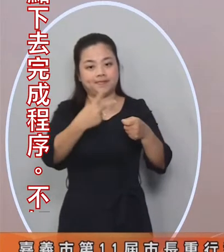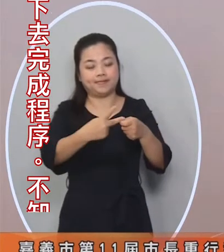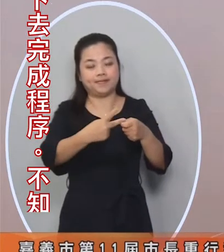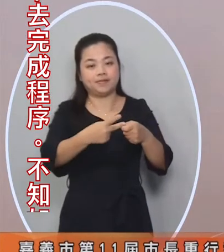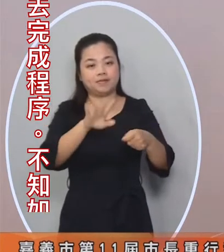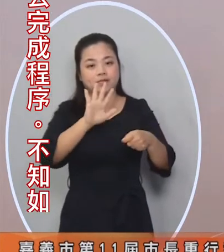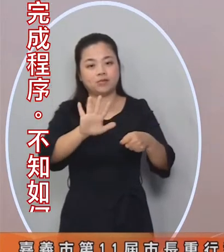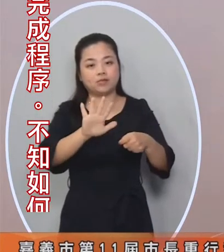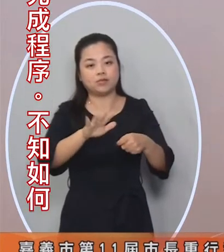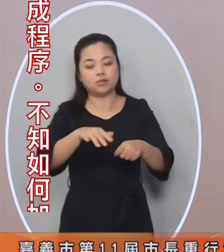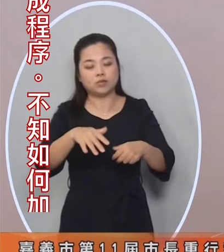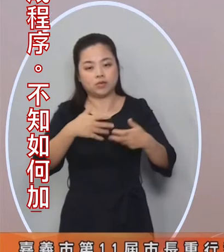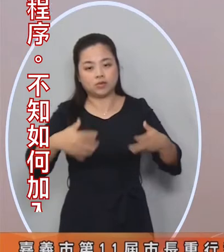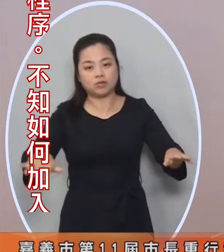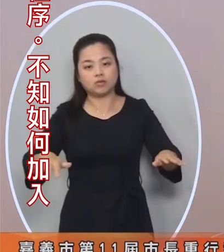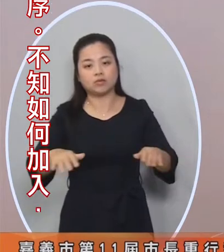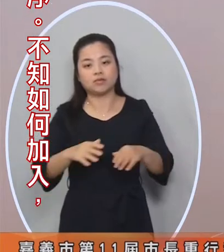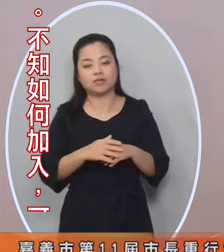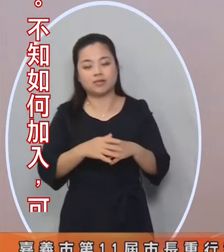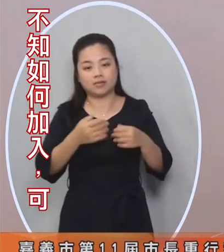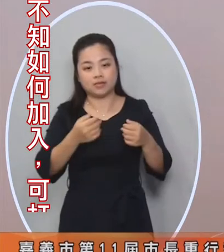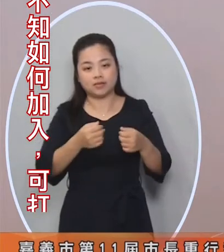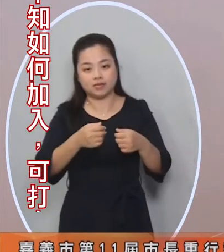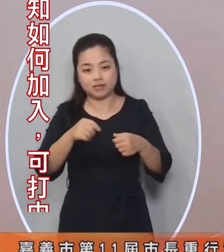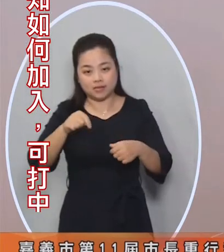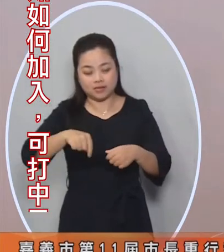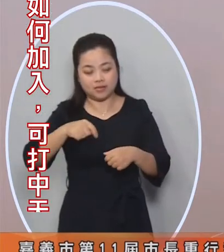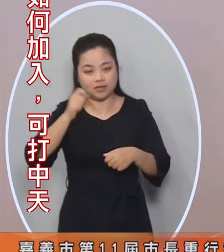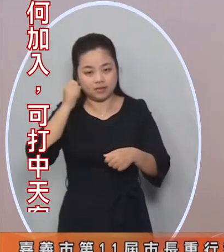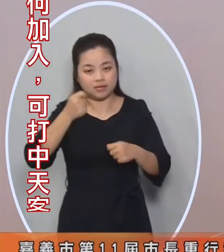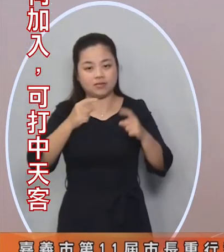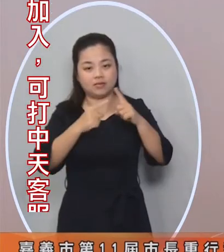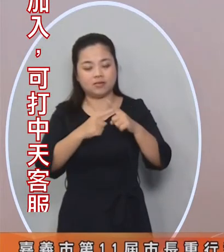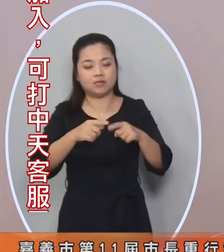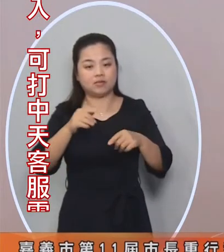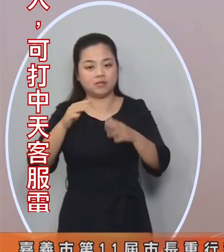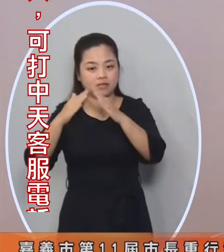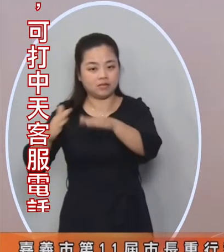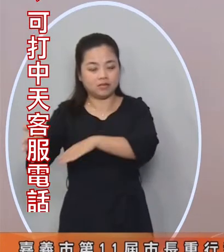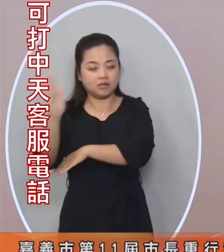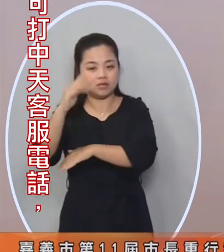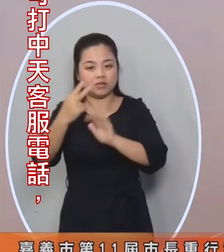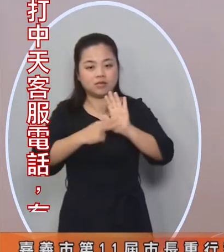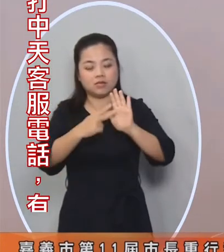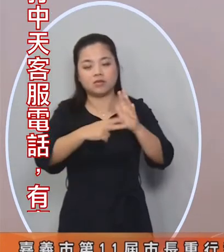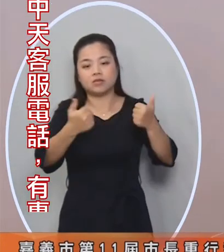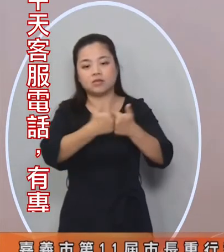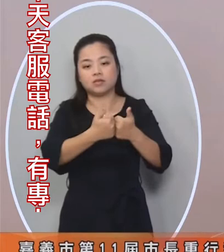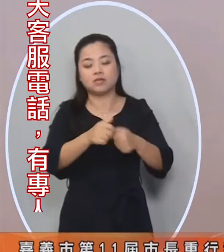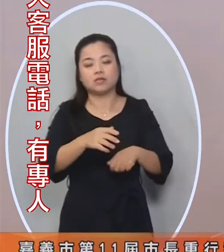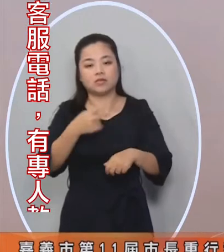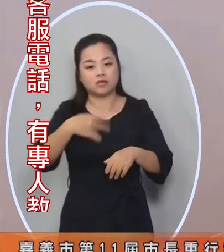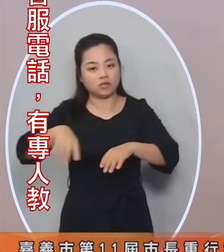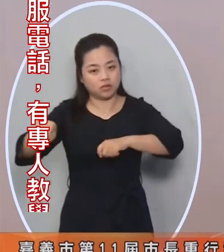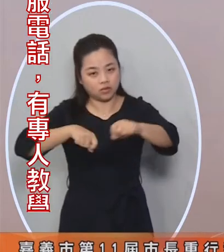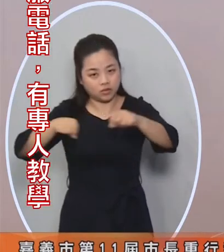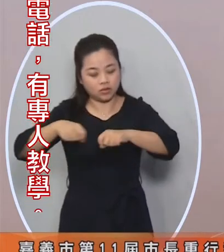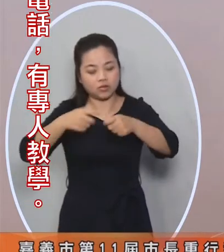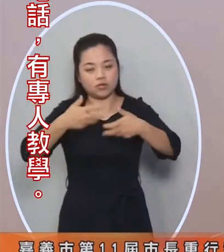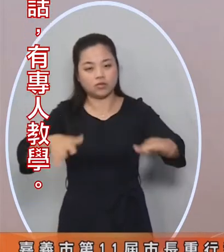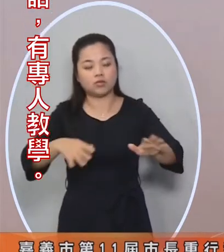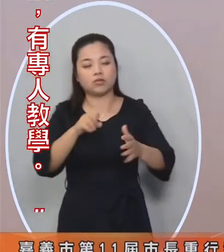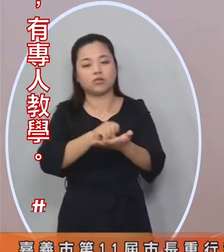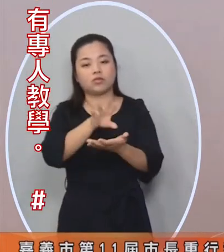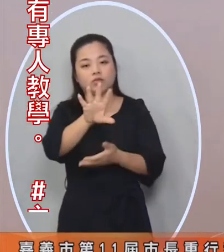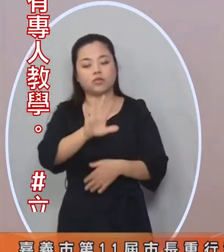已经有很多我们在地的乡亲有接到和市政府的说明会，还有许多的一个计划跟大家